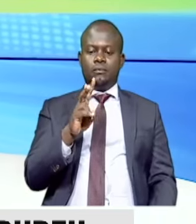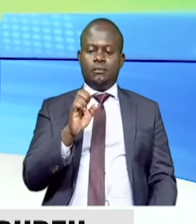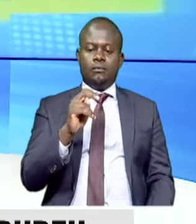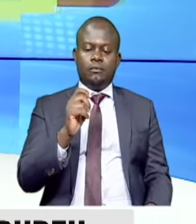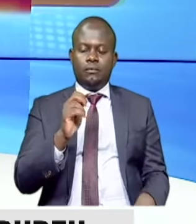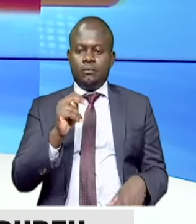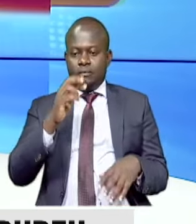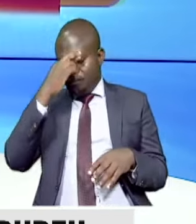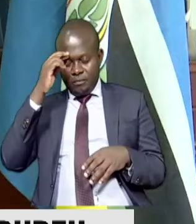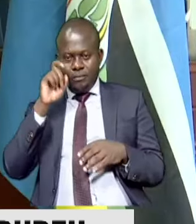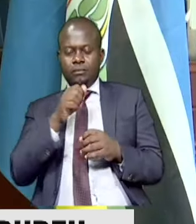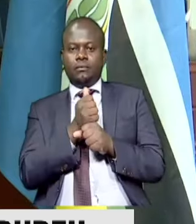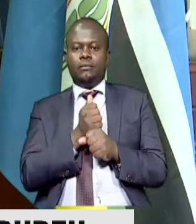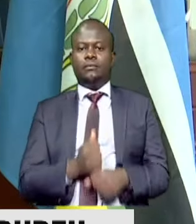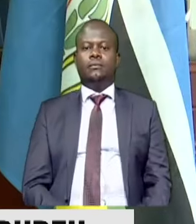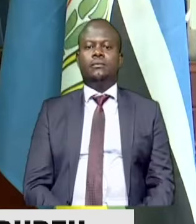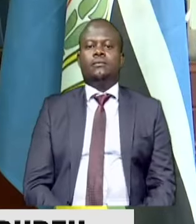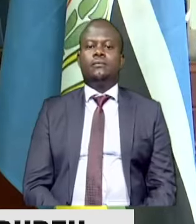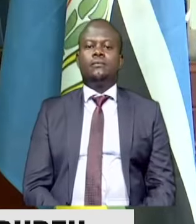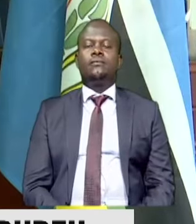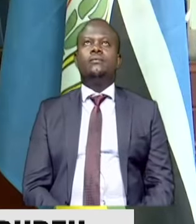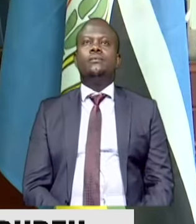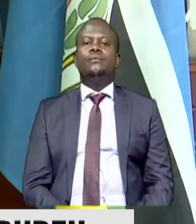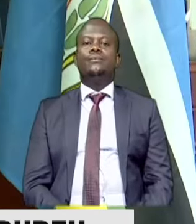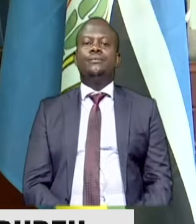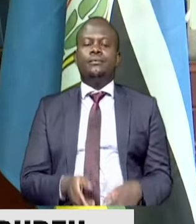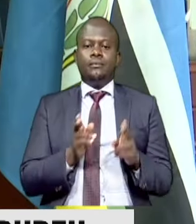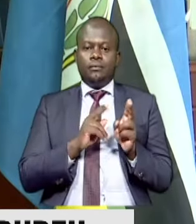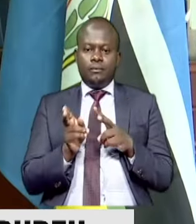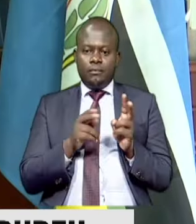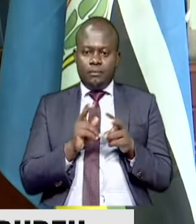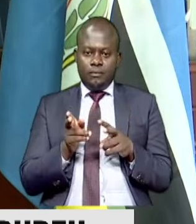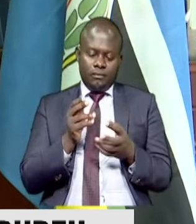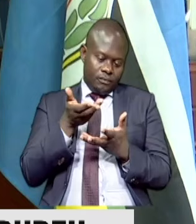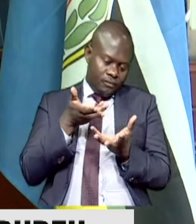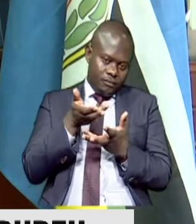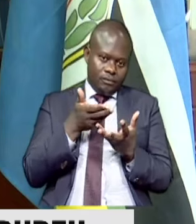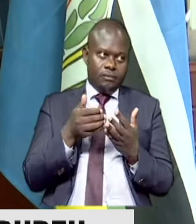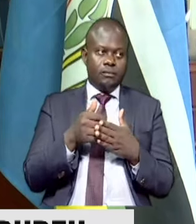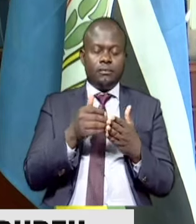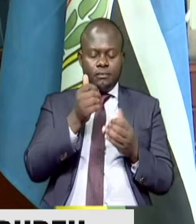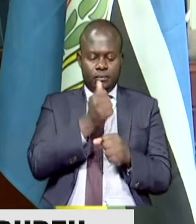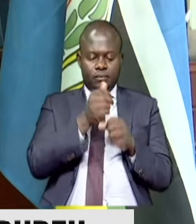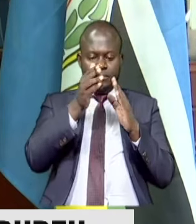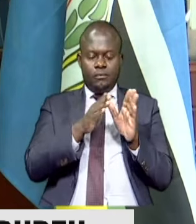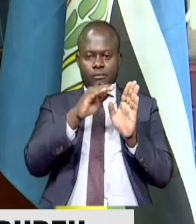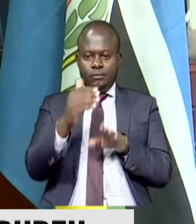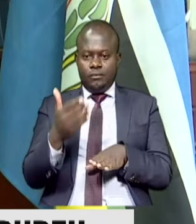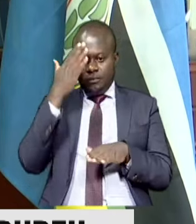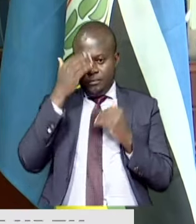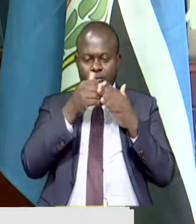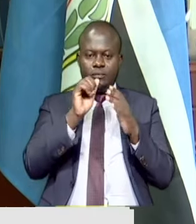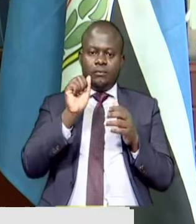iyo autopsy. Autopsy bundi ni isesengu rikorwa ku mubiri w'umuntu witabye Imana kugira ngo